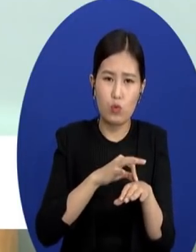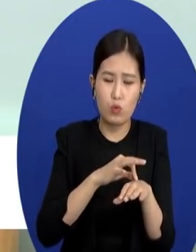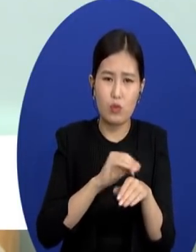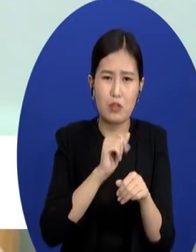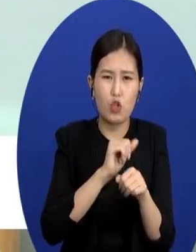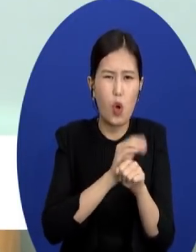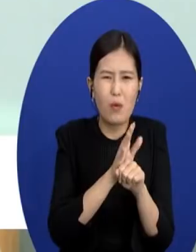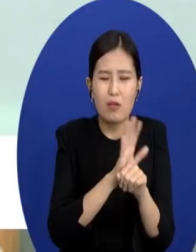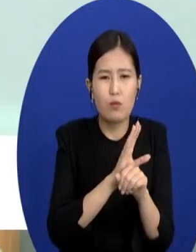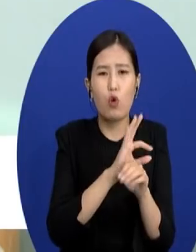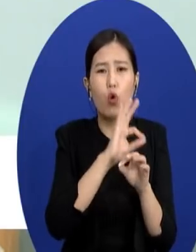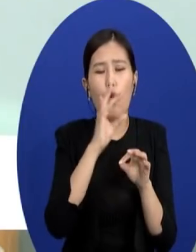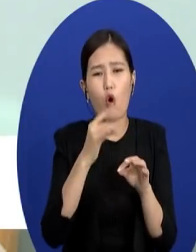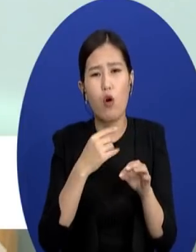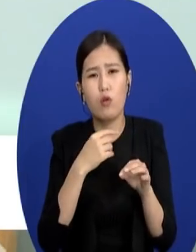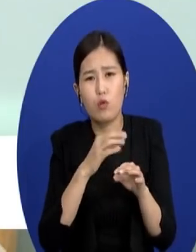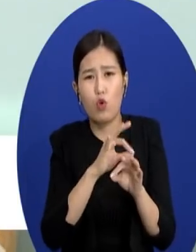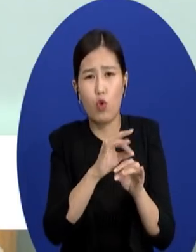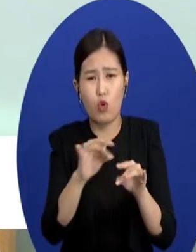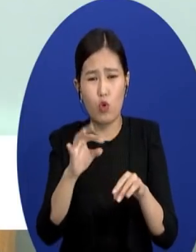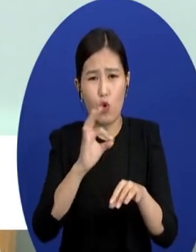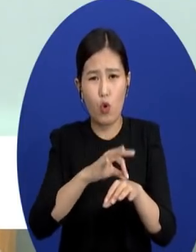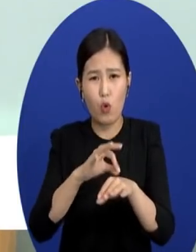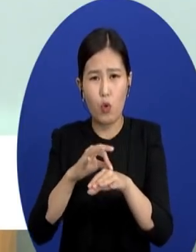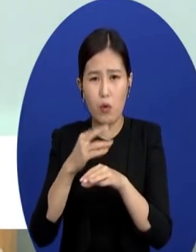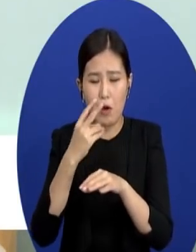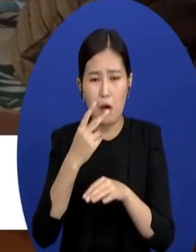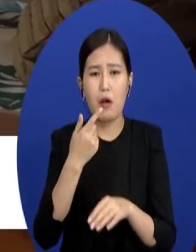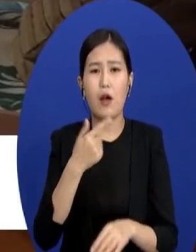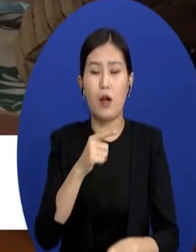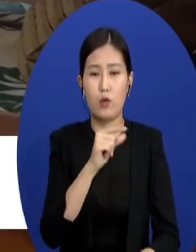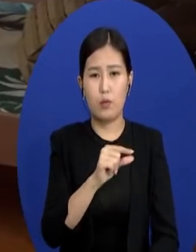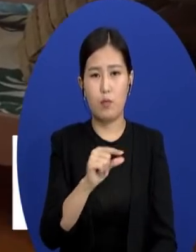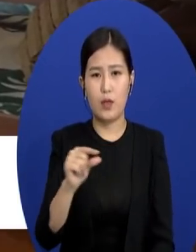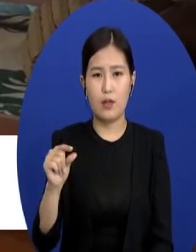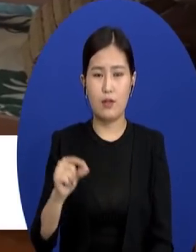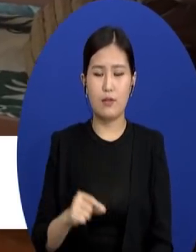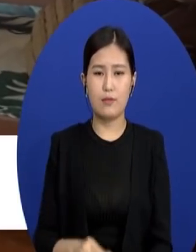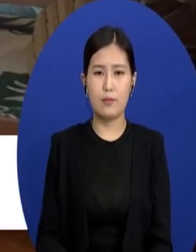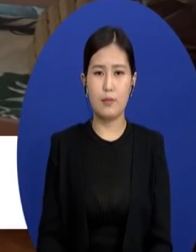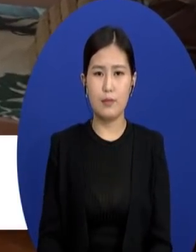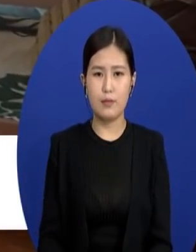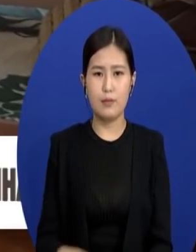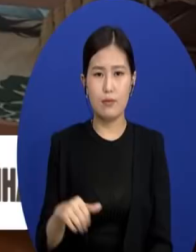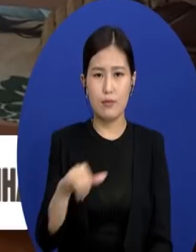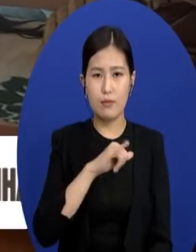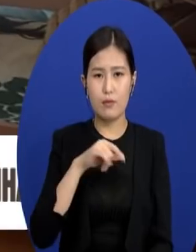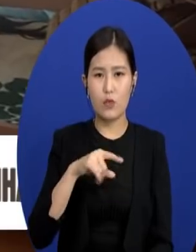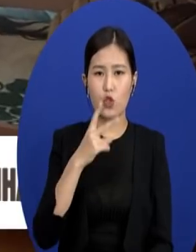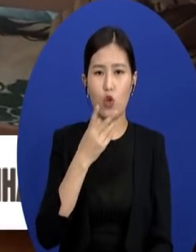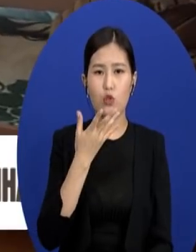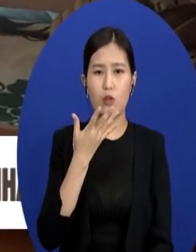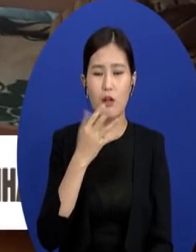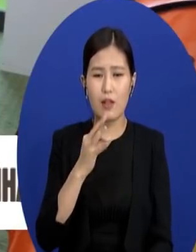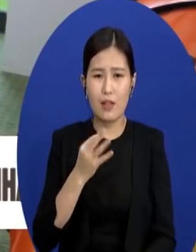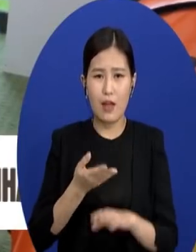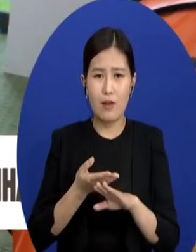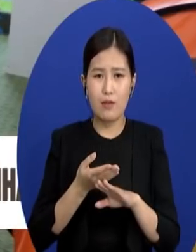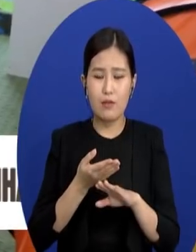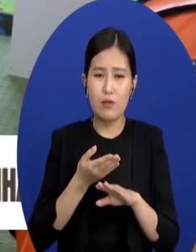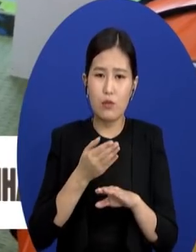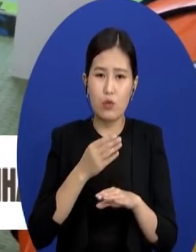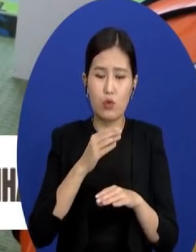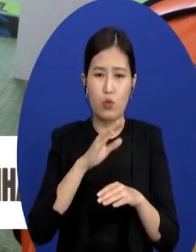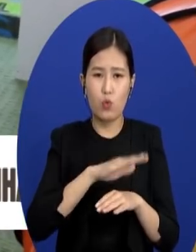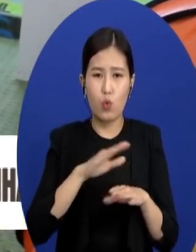те өвчлсөн барьсан энэ одоо төрлийн юм бол харьцангуй бага байгаа. Улсын хэмжээнд 250 хүүхэд авах хүчин чадалтай 35